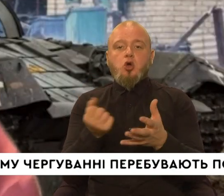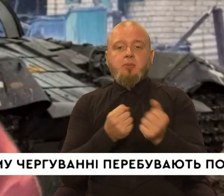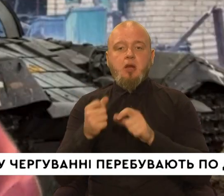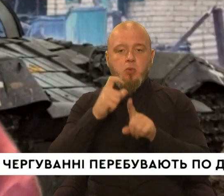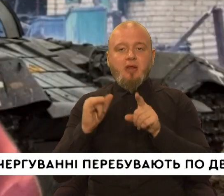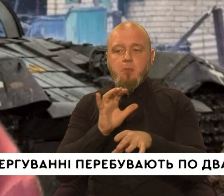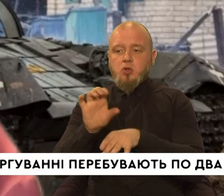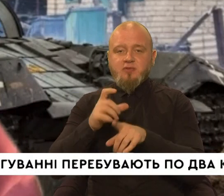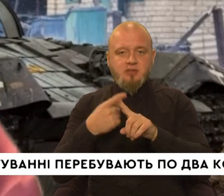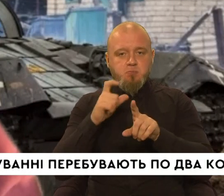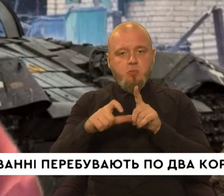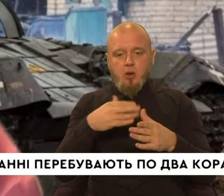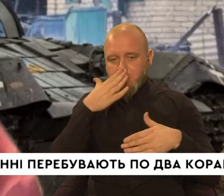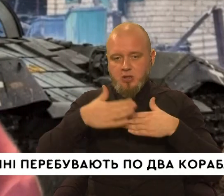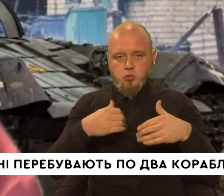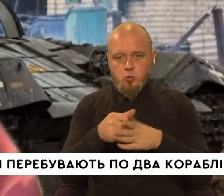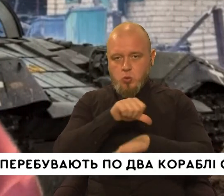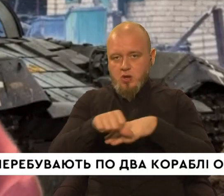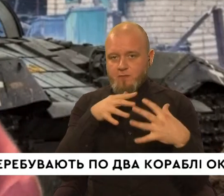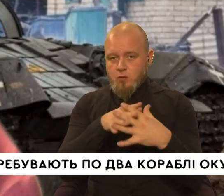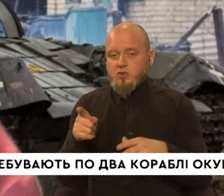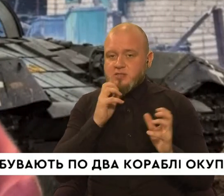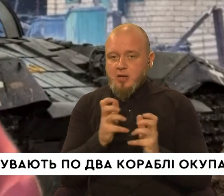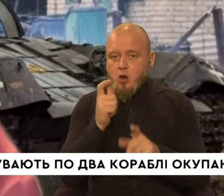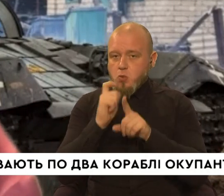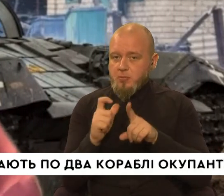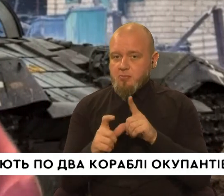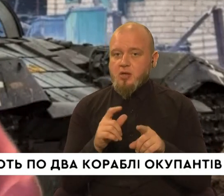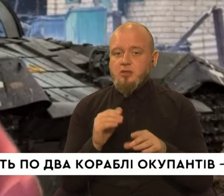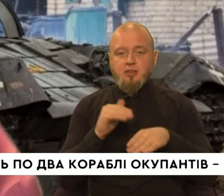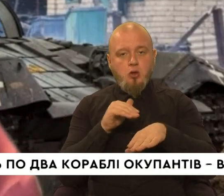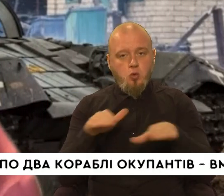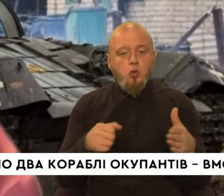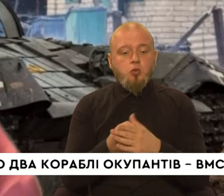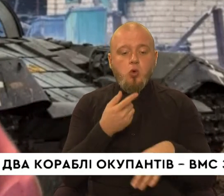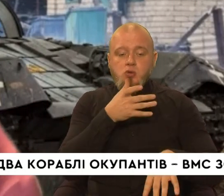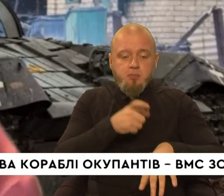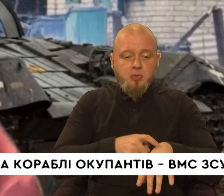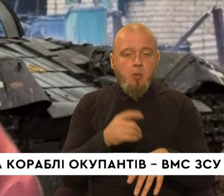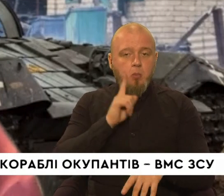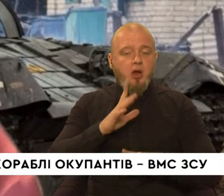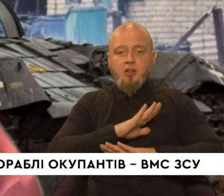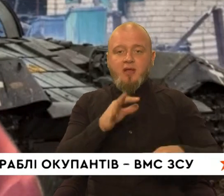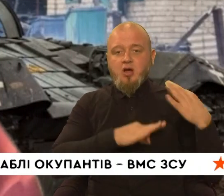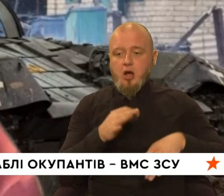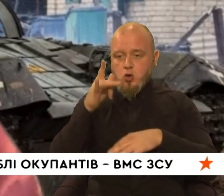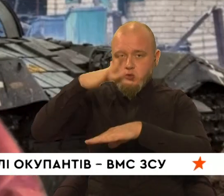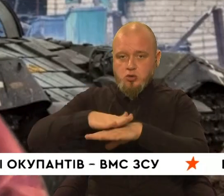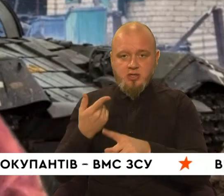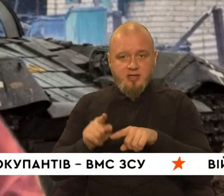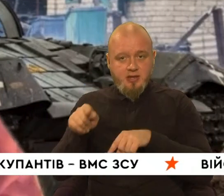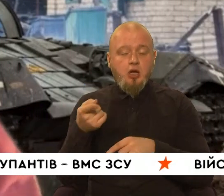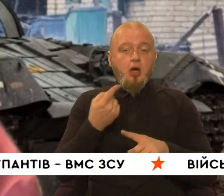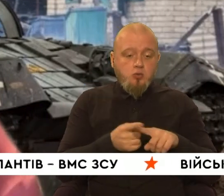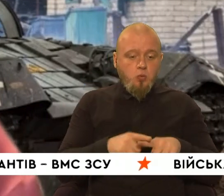цих боєприпасів близько до лінії фронту. Вони зберігають боєприпаси недоторканими до тих пір, поки не використають їх. Ось чому